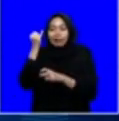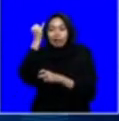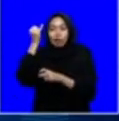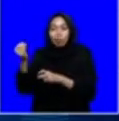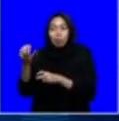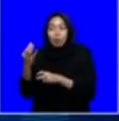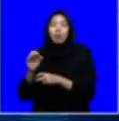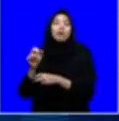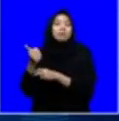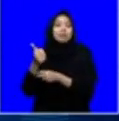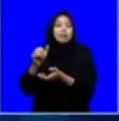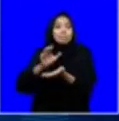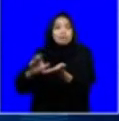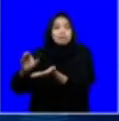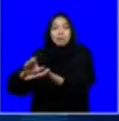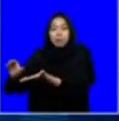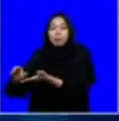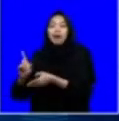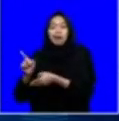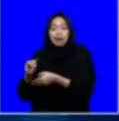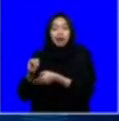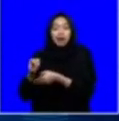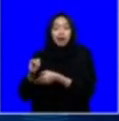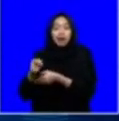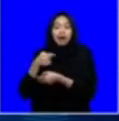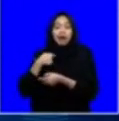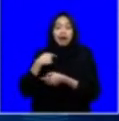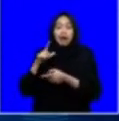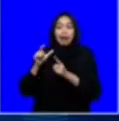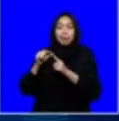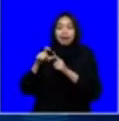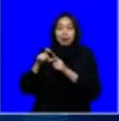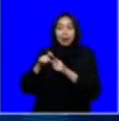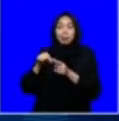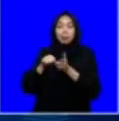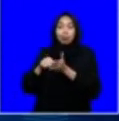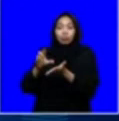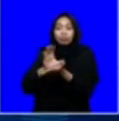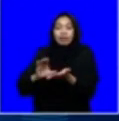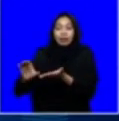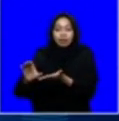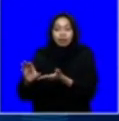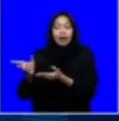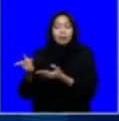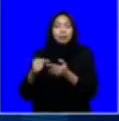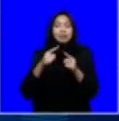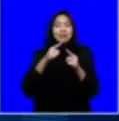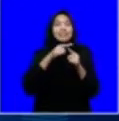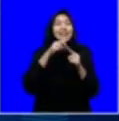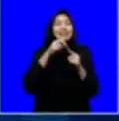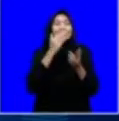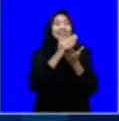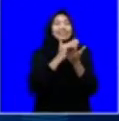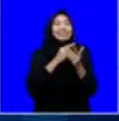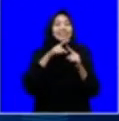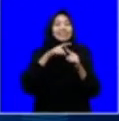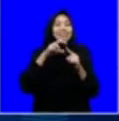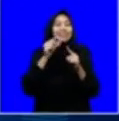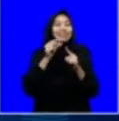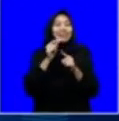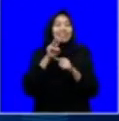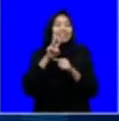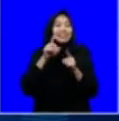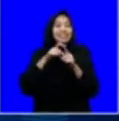juga di bidang riset menjadi salah satu fokus utama kita karena itu adalah bagian dari Tridharma dan suatu aktivitas yang akan